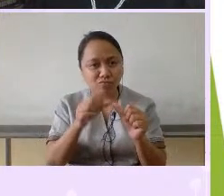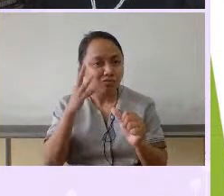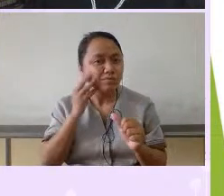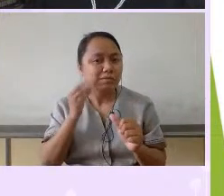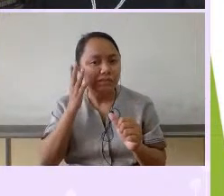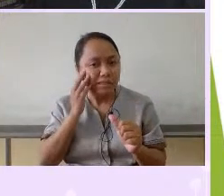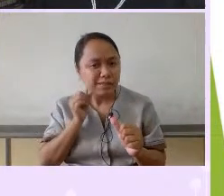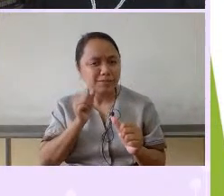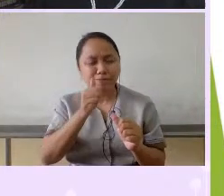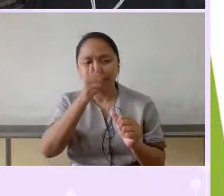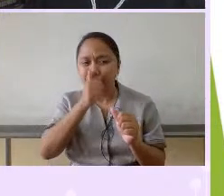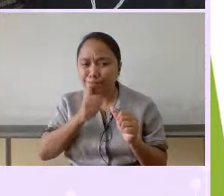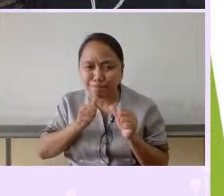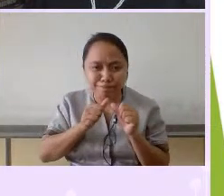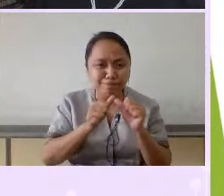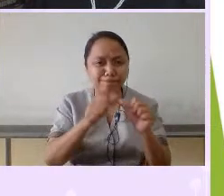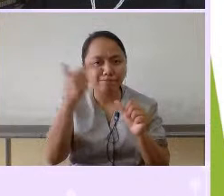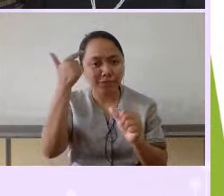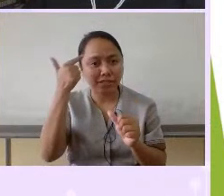and discrimination,